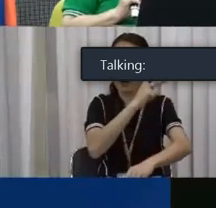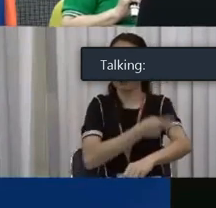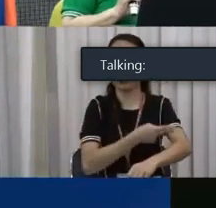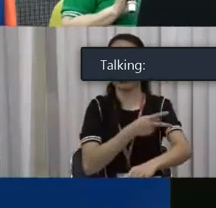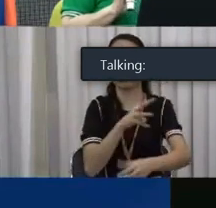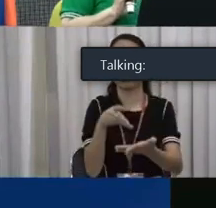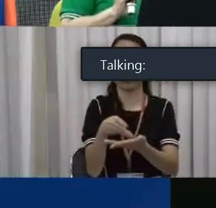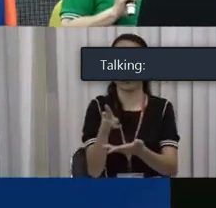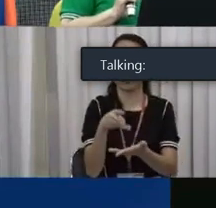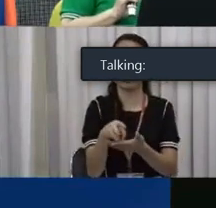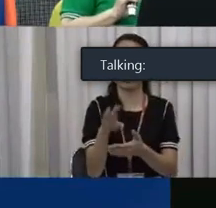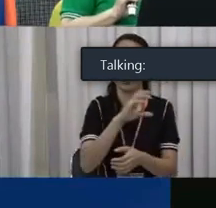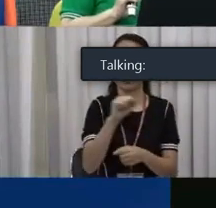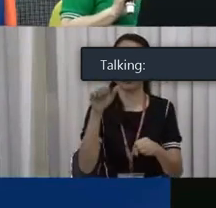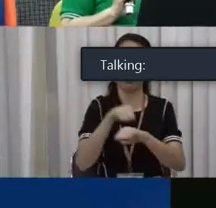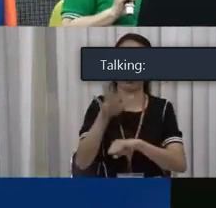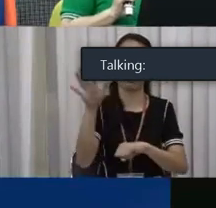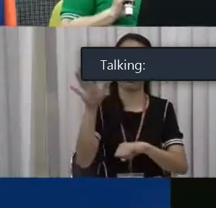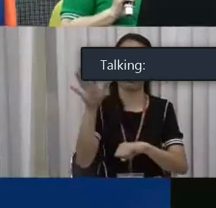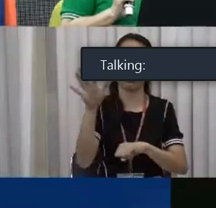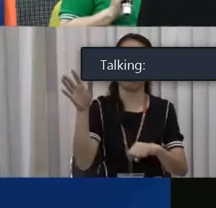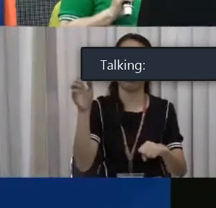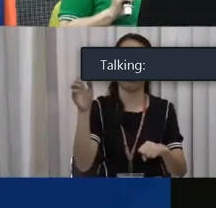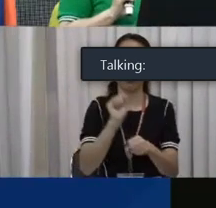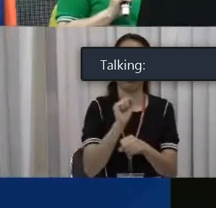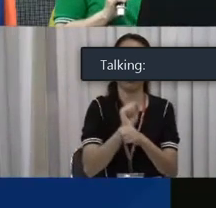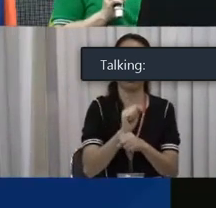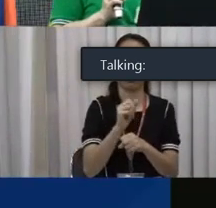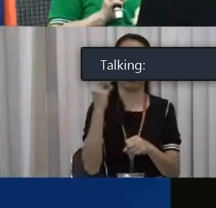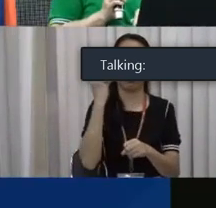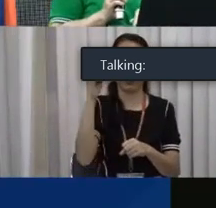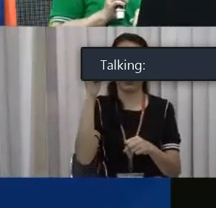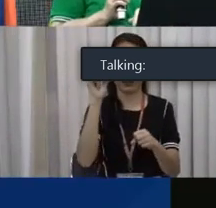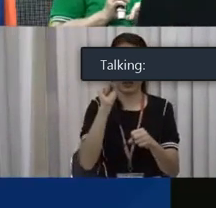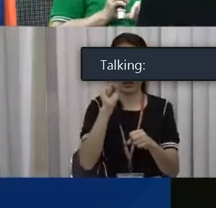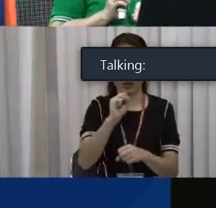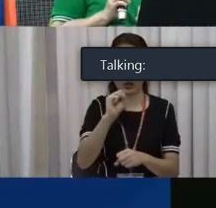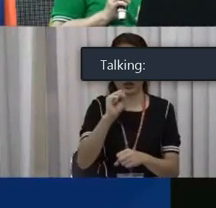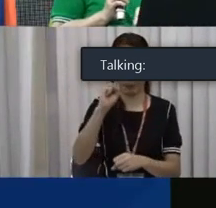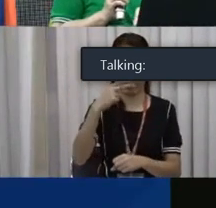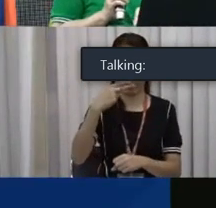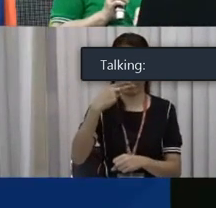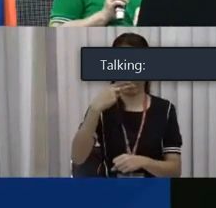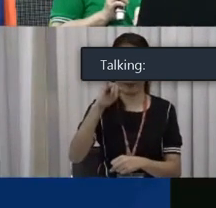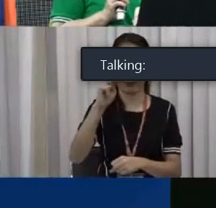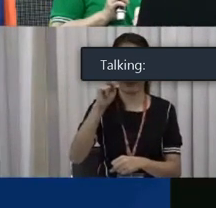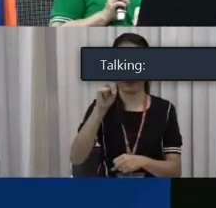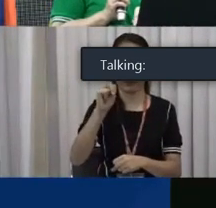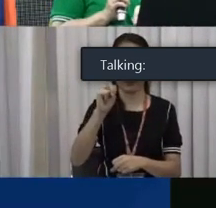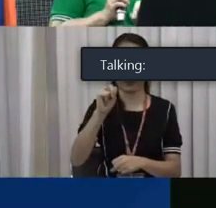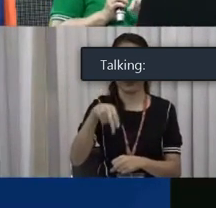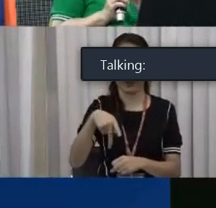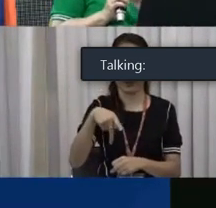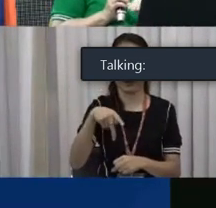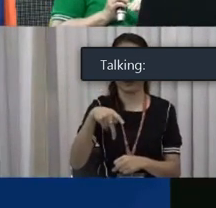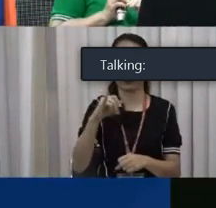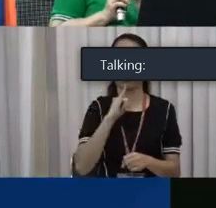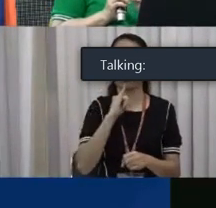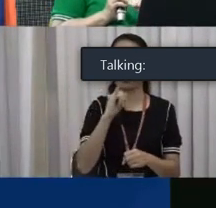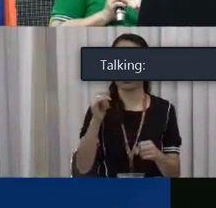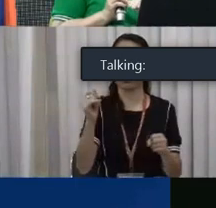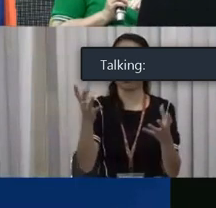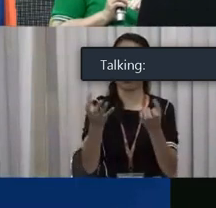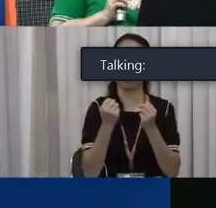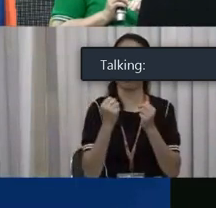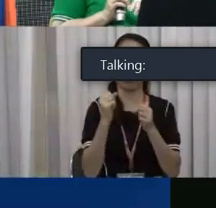manpower waste due to non-cooperation and defective workmanship causing breakage or spoilage. So, i-take